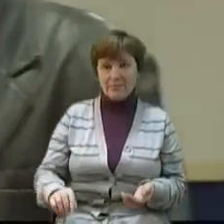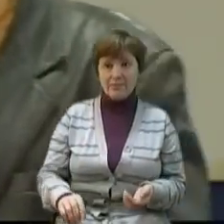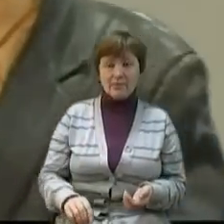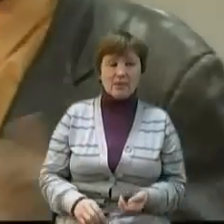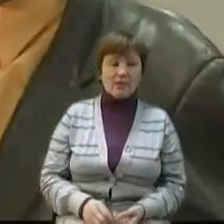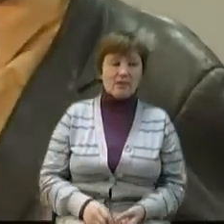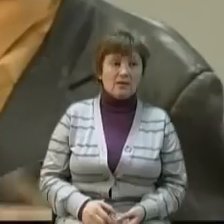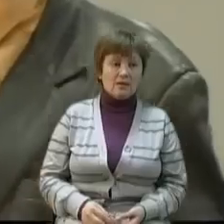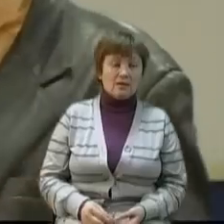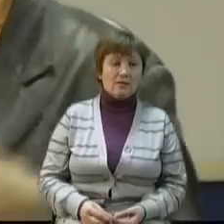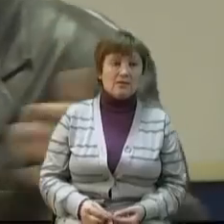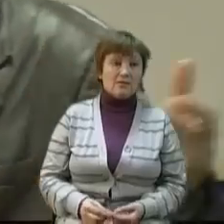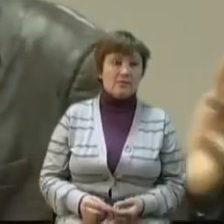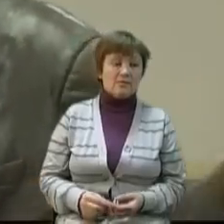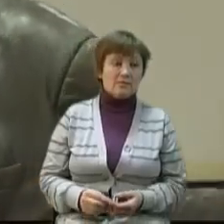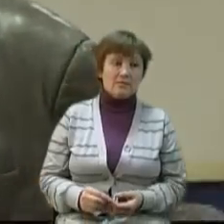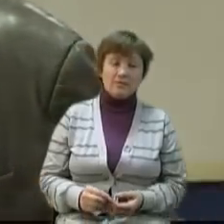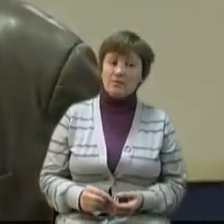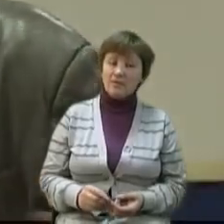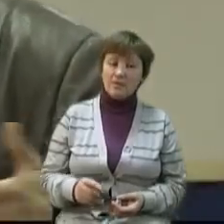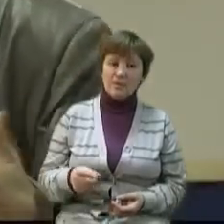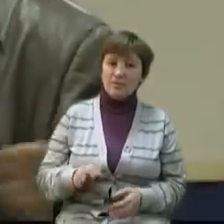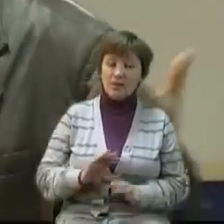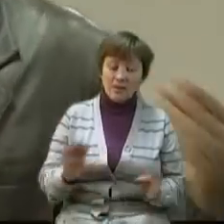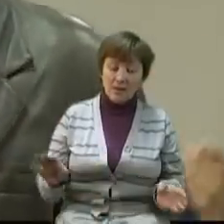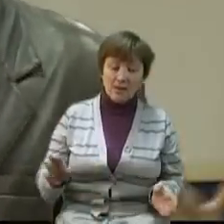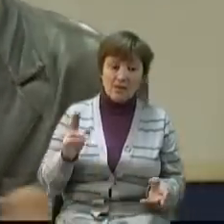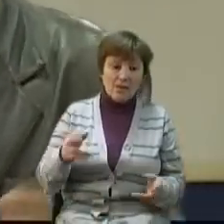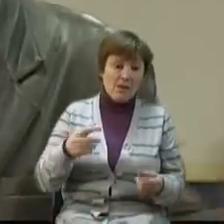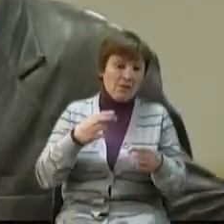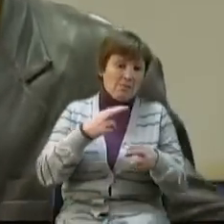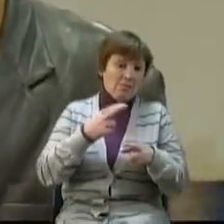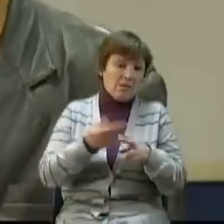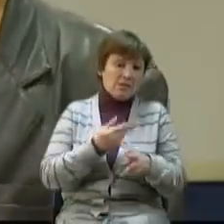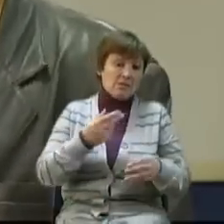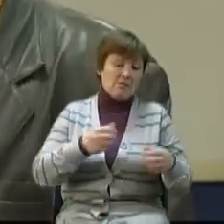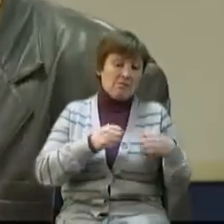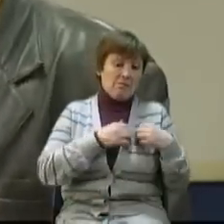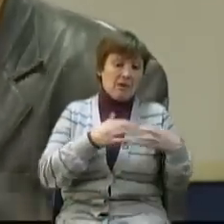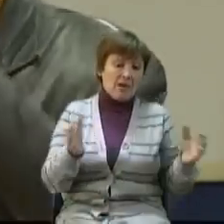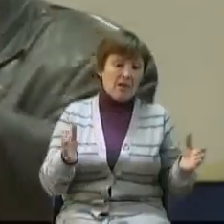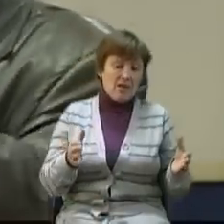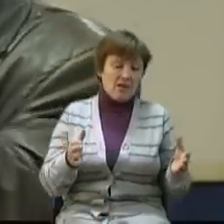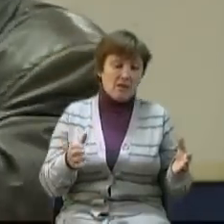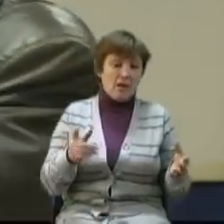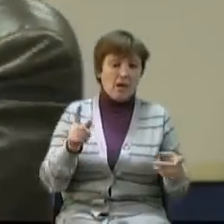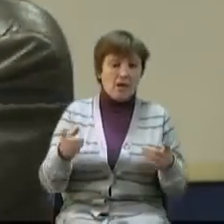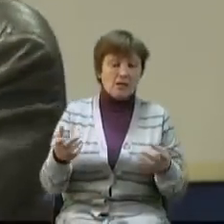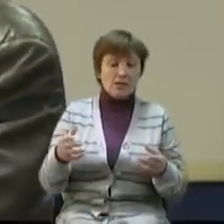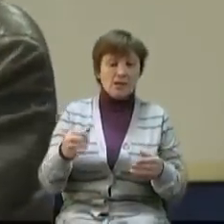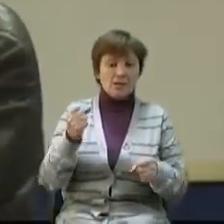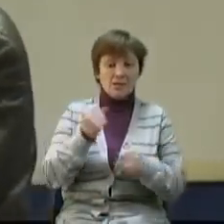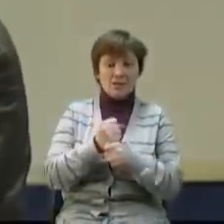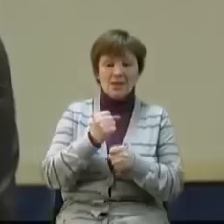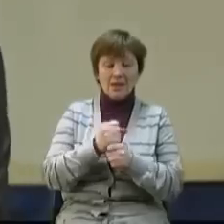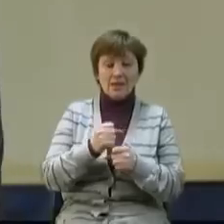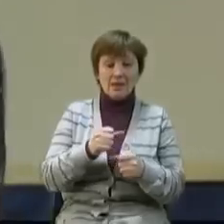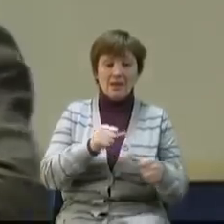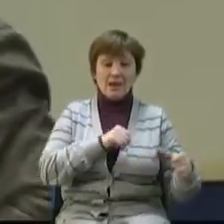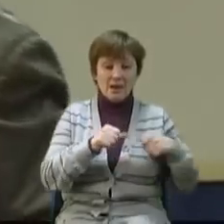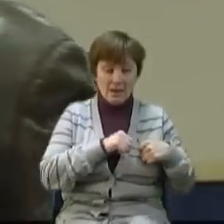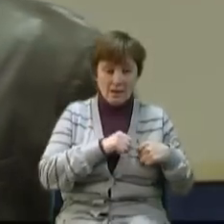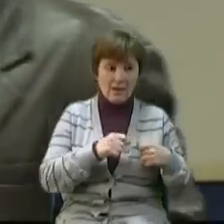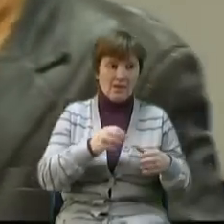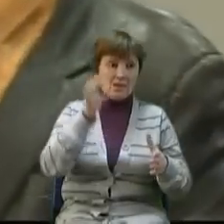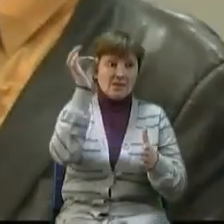милостивый, я понимаю, ну, по-моему, нет, ну, как же, без покаяния. И... А если он это же сделает, но покается и